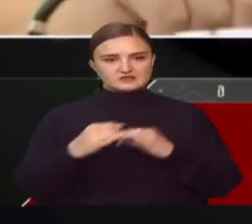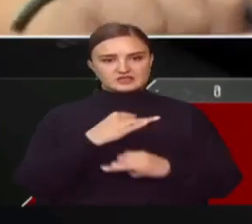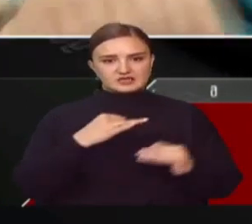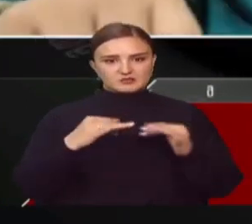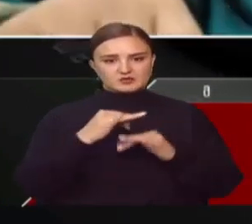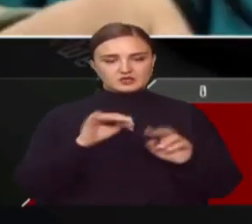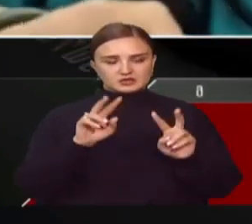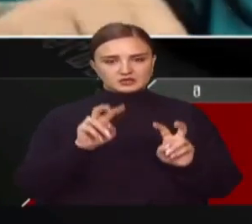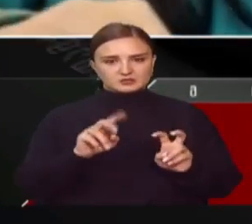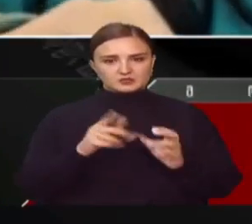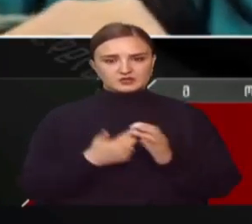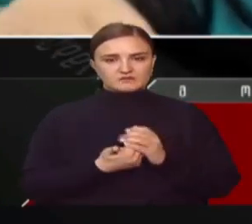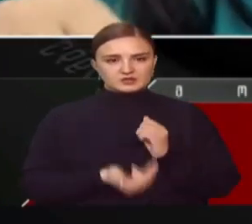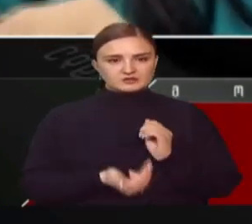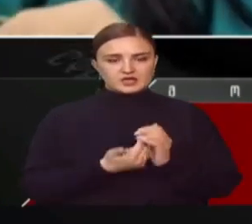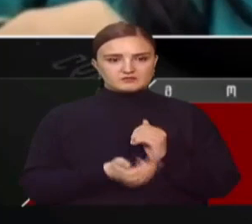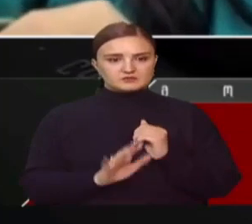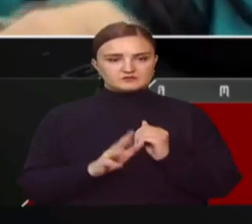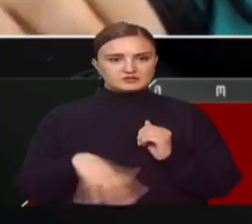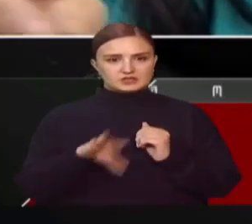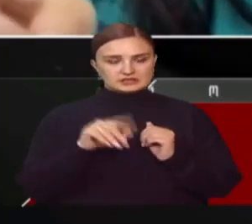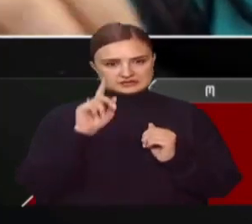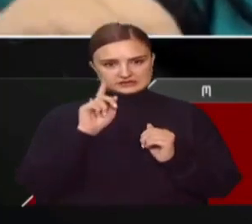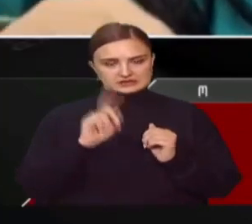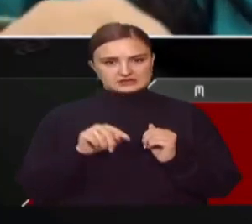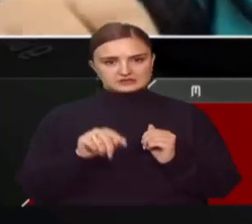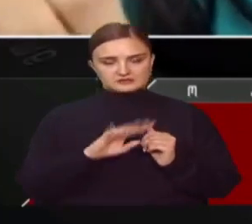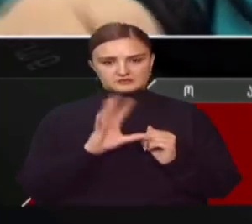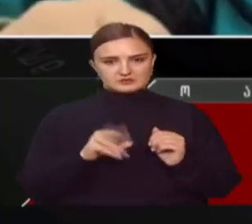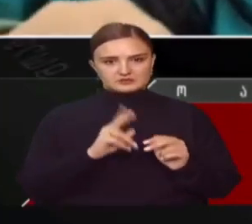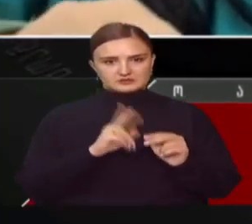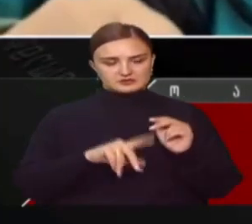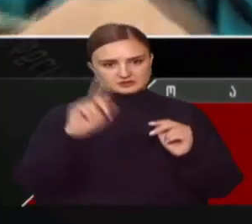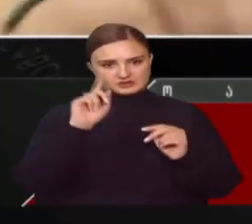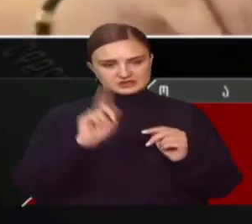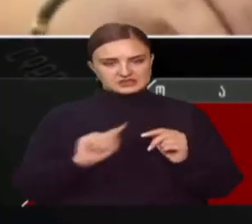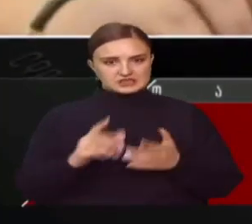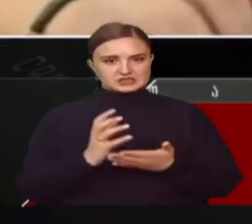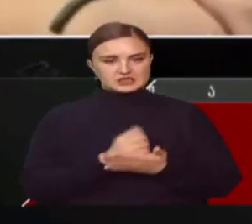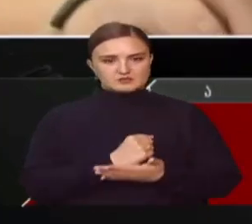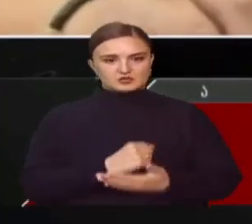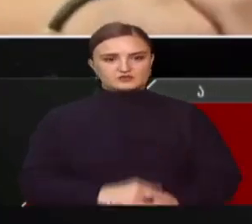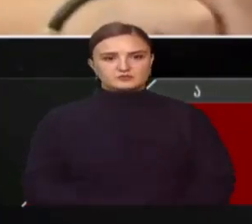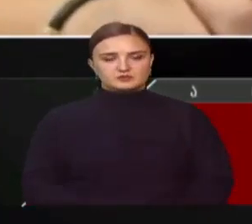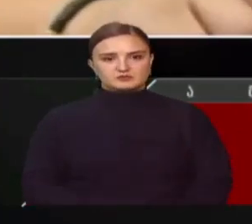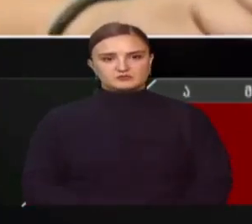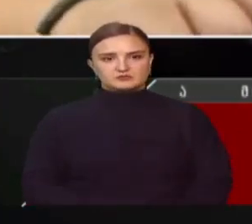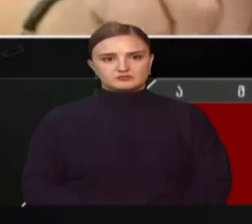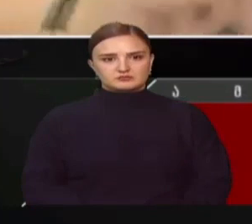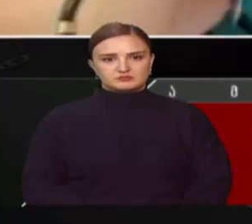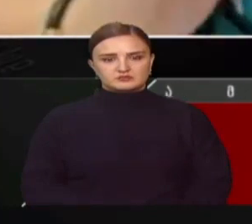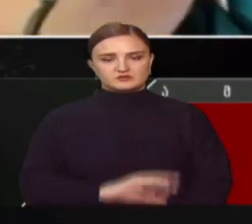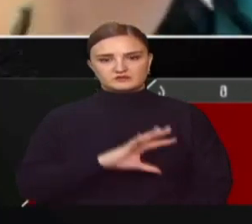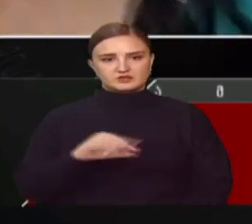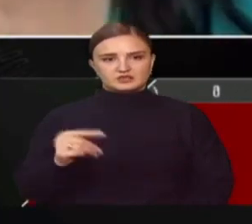თემაზე, რომ დაუმარცხდებით თუ არა, რა თქმა უნდა ყველა მიცის, რომ ეს ყველაფერი დამთავრდება ისრაელის სასიკეთოთ და ყველა ერთმანეთს